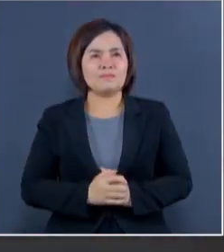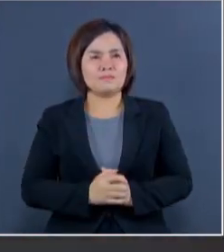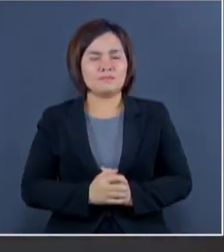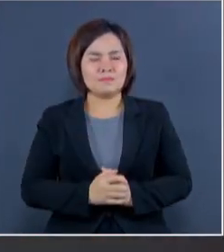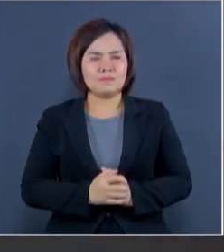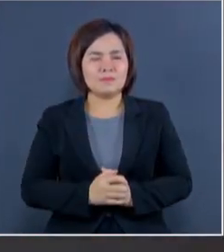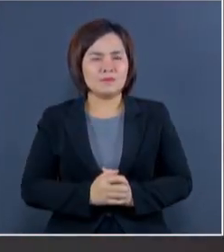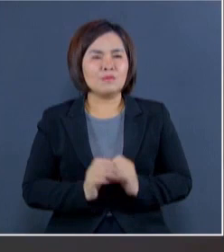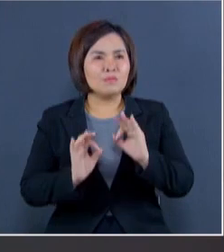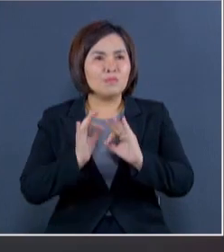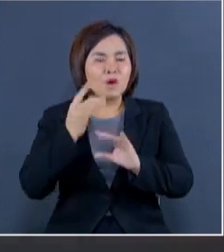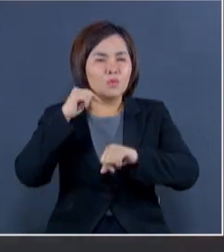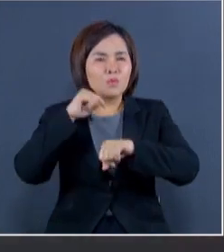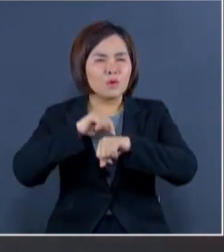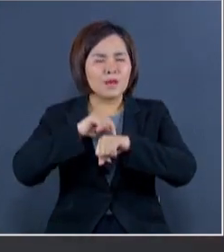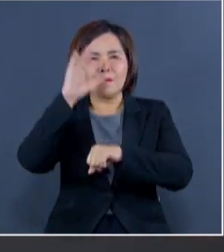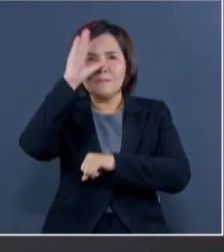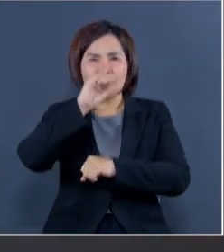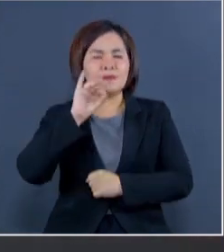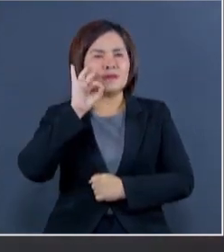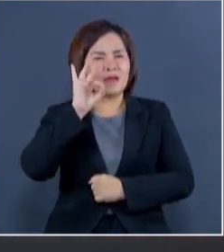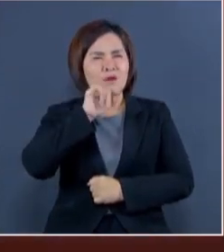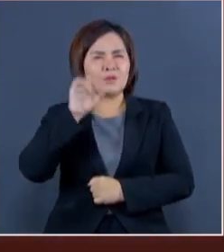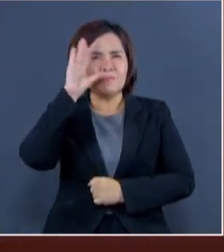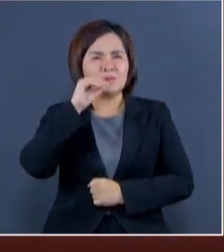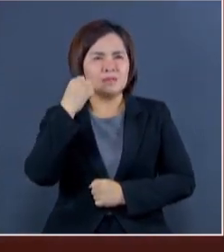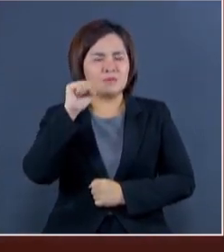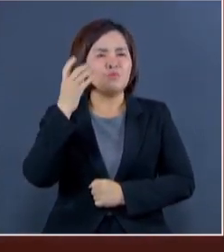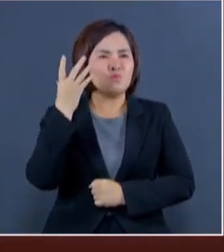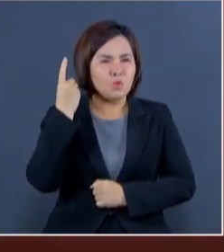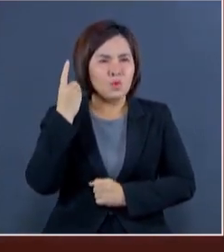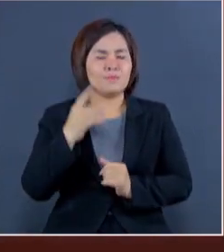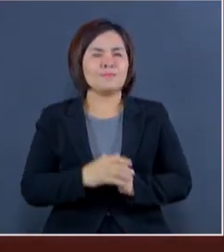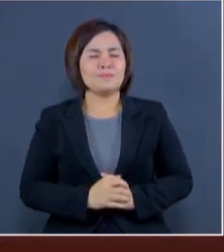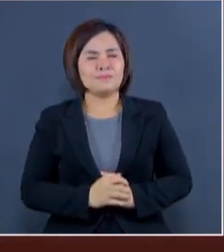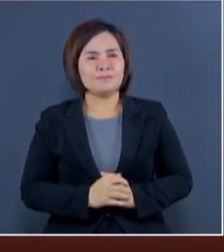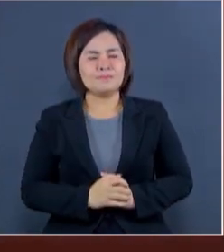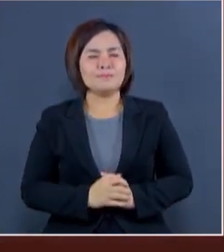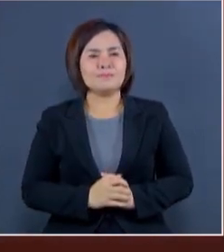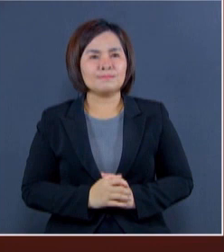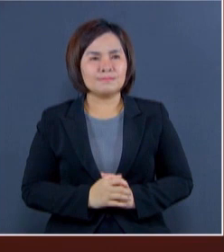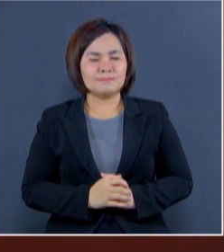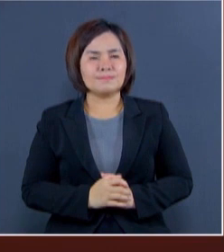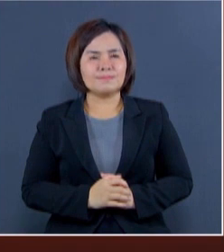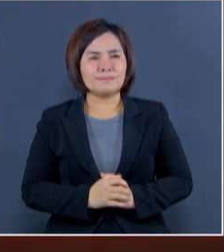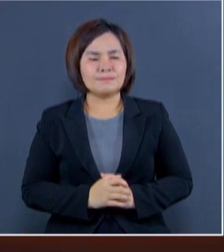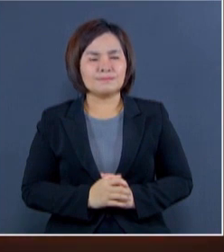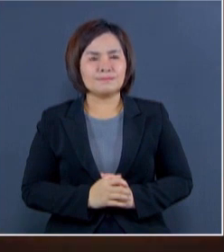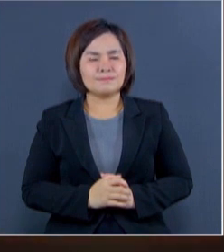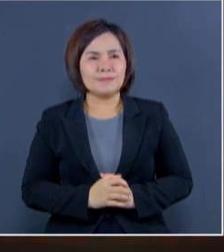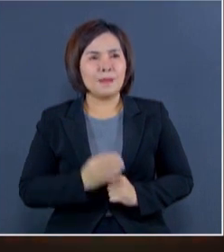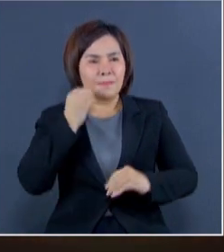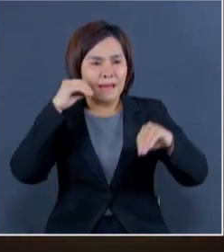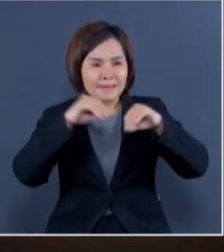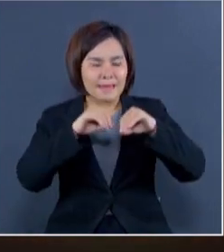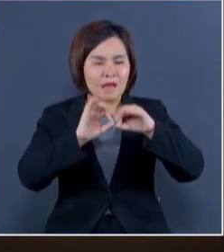ณ์นี้เพิ่งจะเกิดขึ้นเมื่อประมาณสัก3 ทุ่ม 4 ทุ่มที่ผ่านมานี่เองครับเมื่อคืนนี้ครับมีไฟก็ลุกลามไปบ้านข้